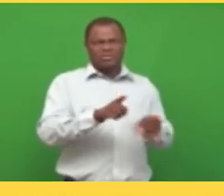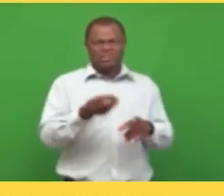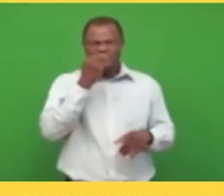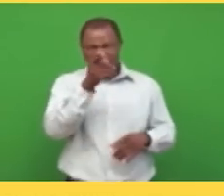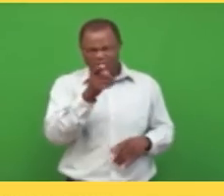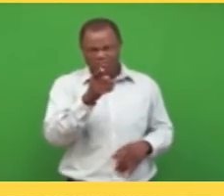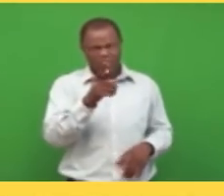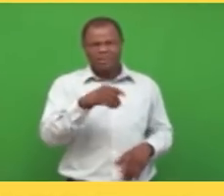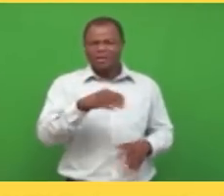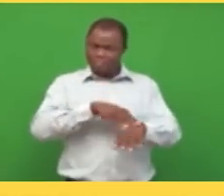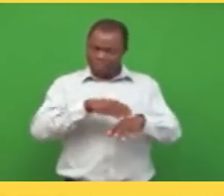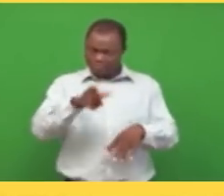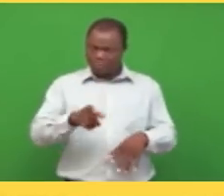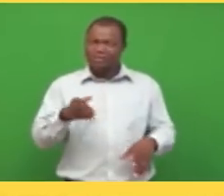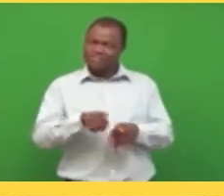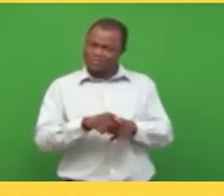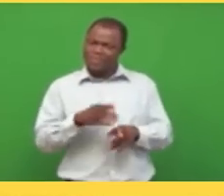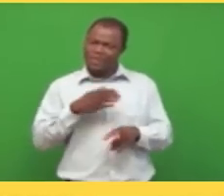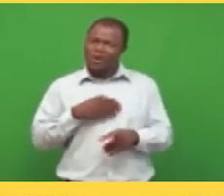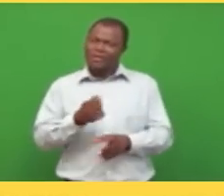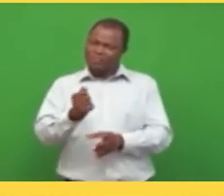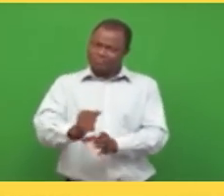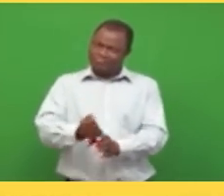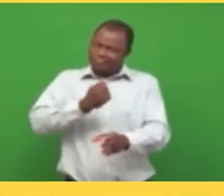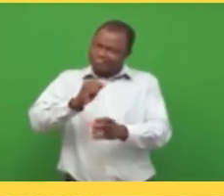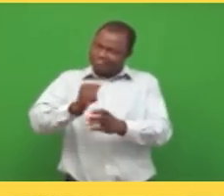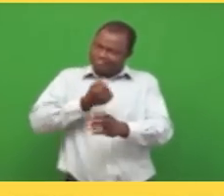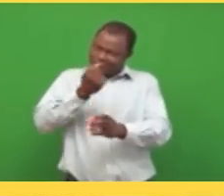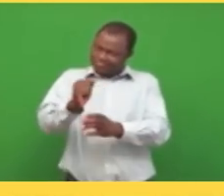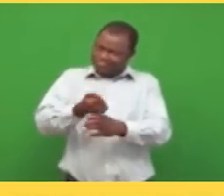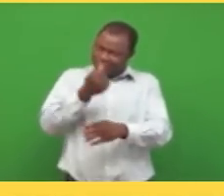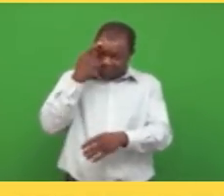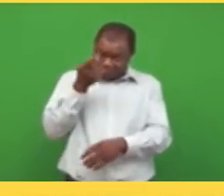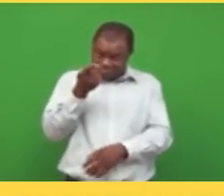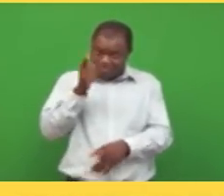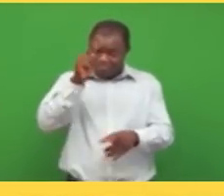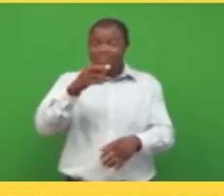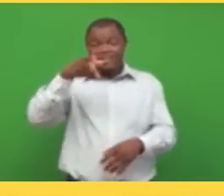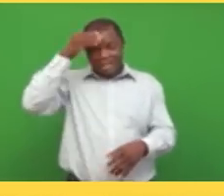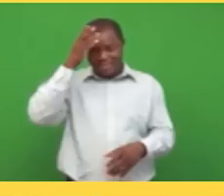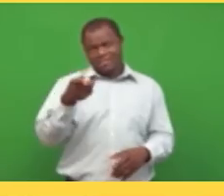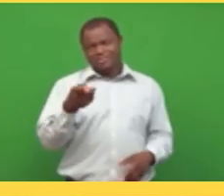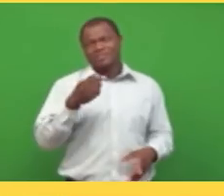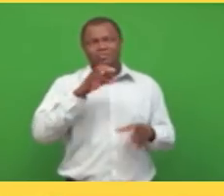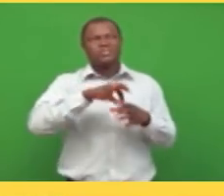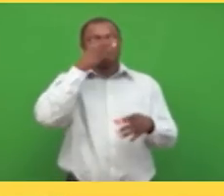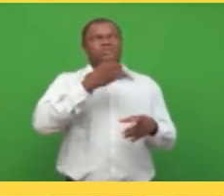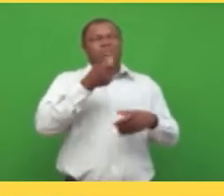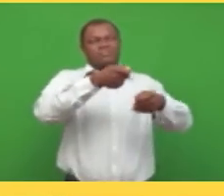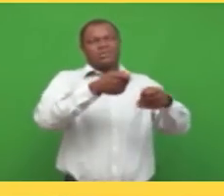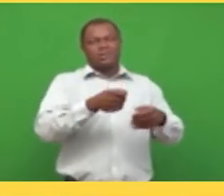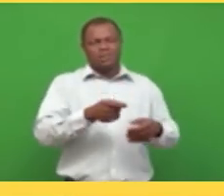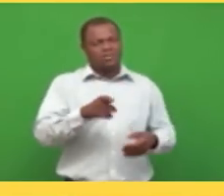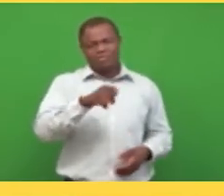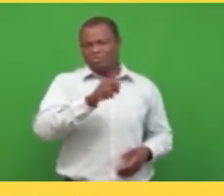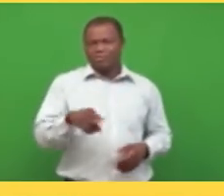hakusi kudya. Munhu mutema anobika, anobikirwa. Handiti, mashoko iwayo ngaadzidzwe.